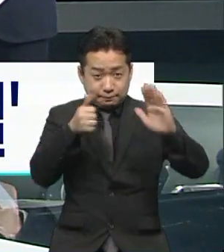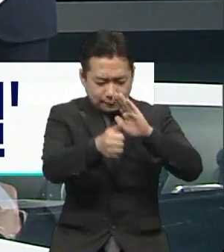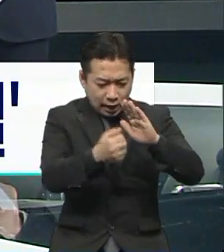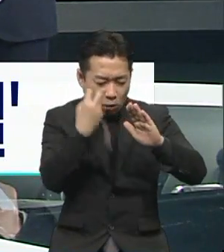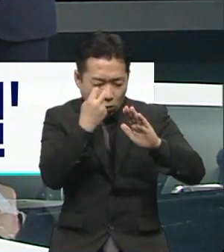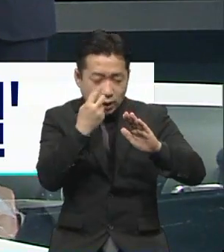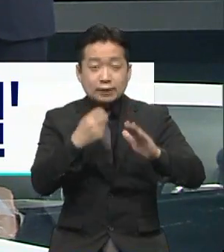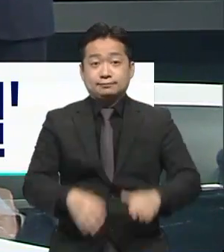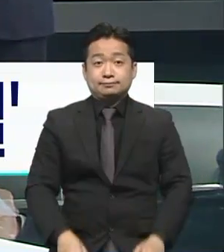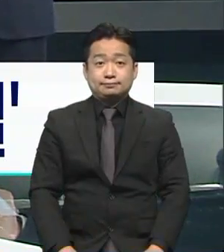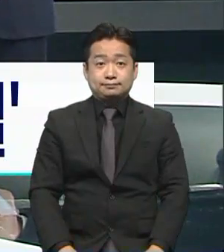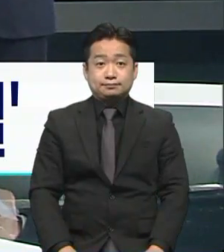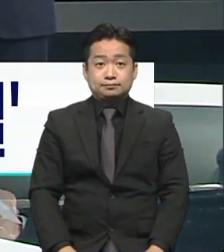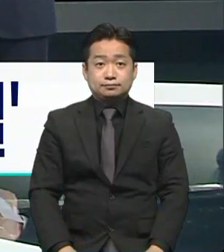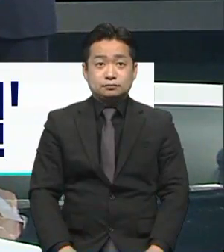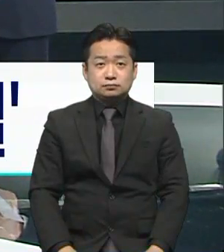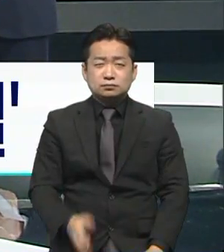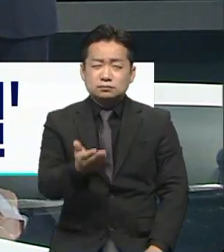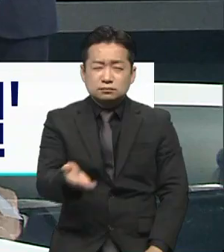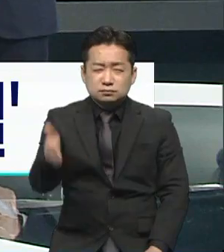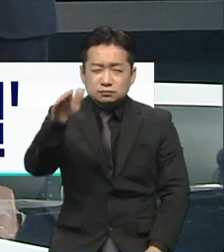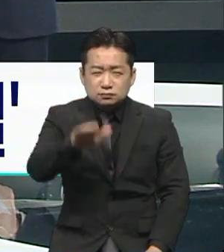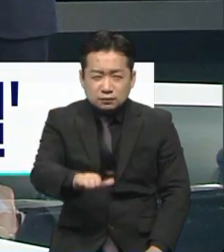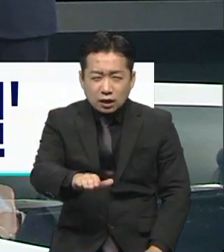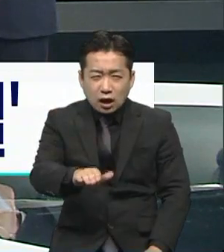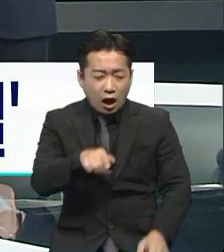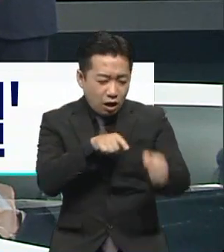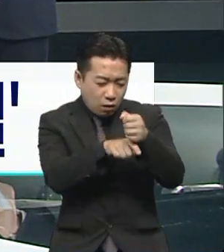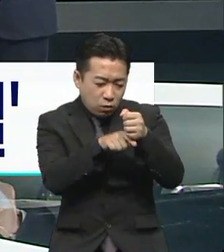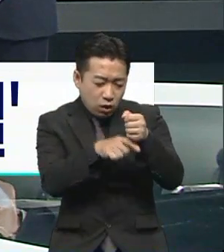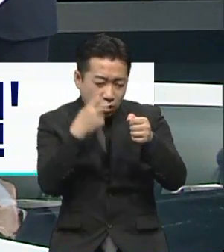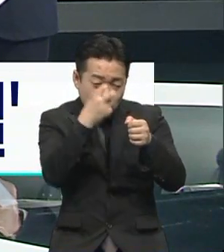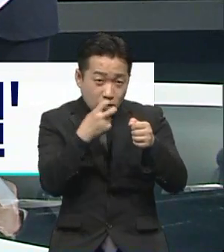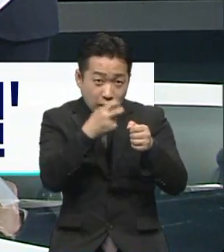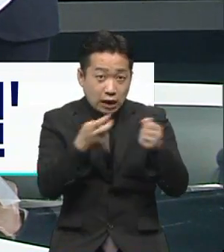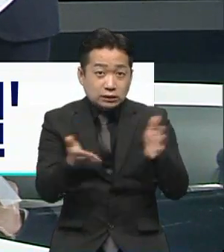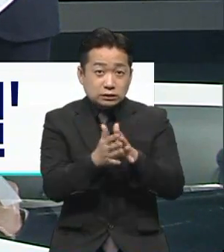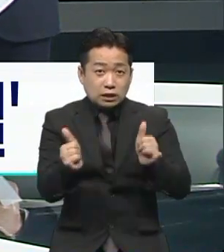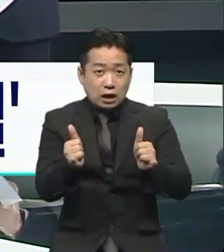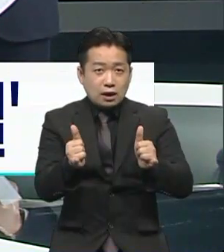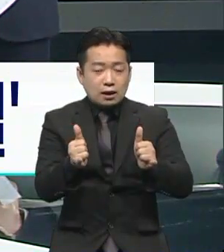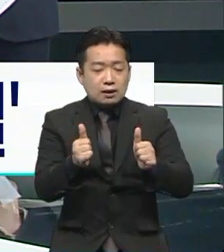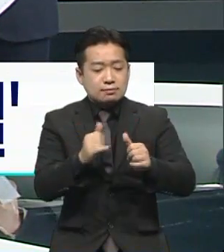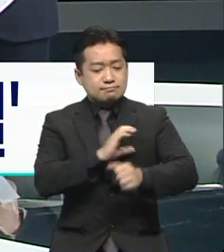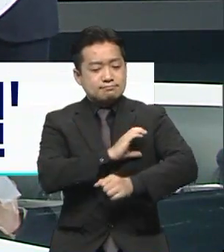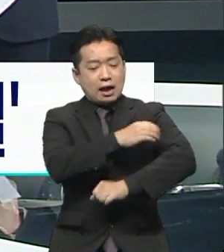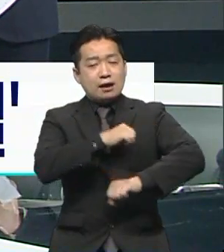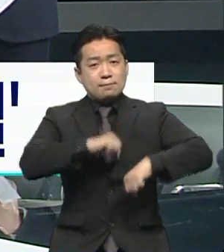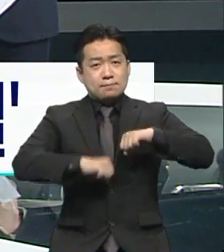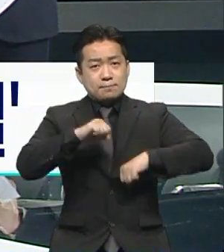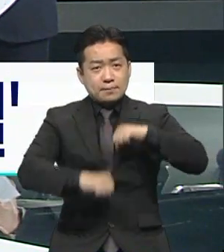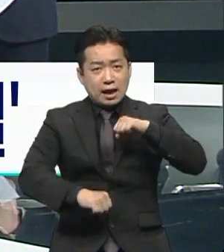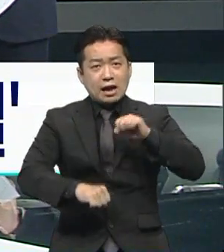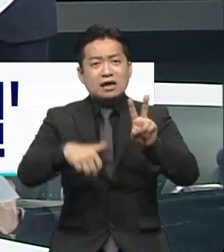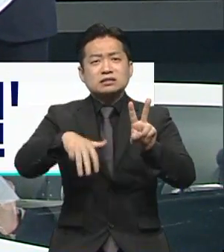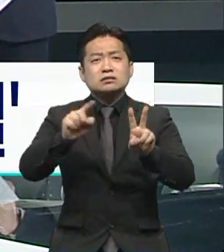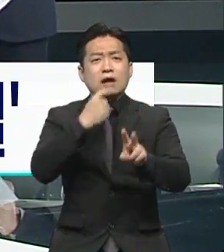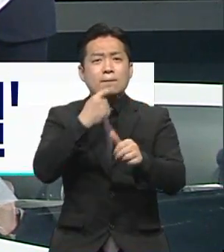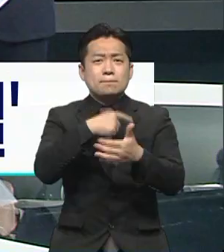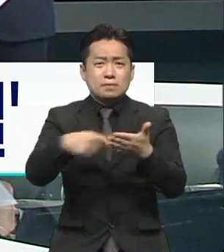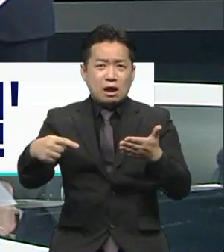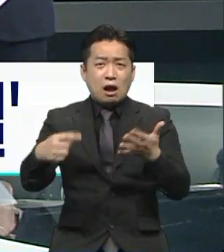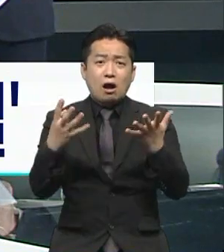조사를 하게 됩니다 그런데 그 조사 과정에서 근로감독관 에 고압적인 태도가 2차 티에 로 이어진다는